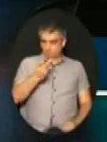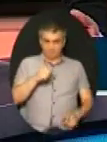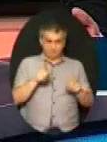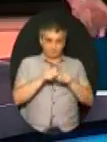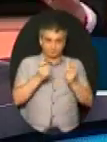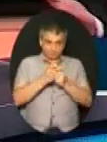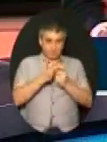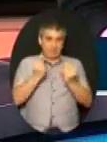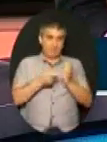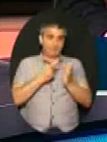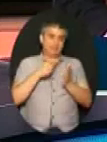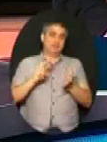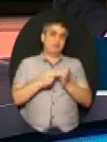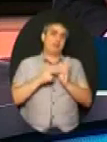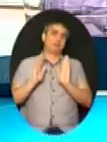באותה